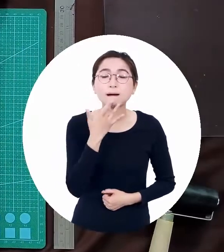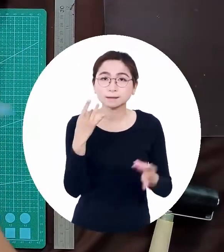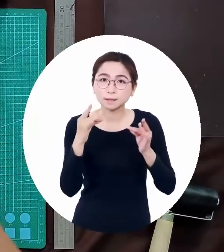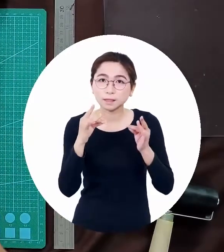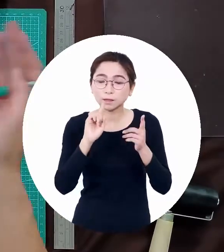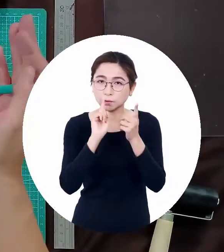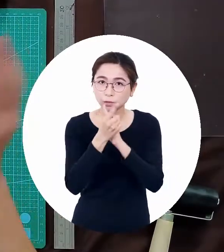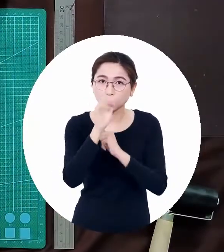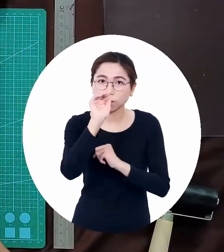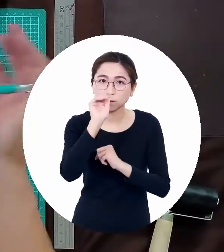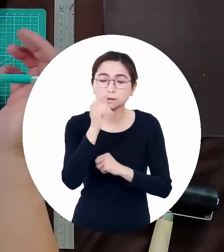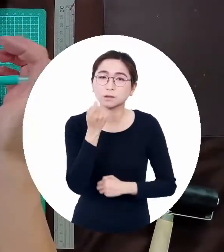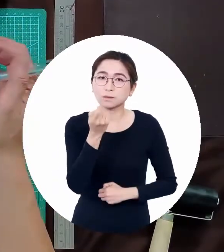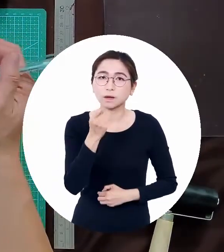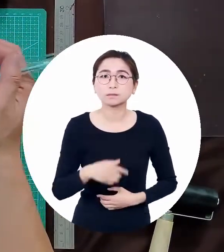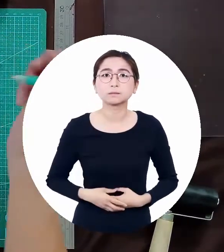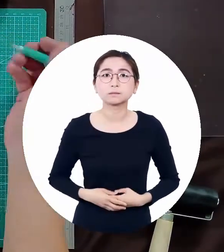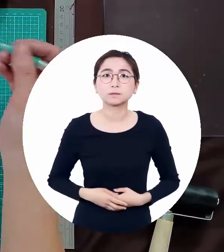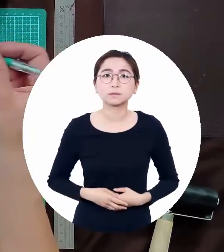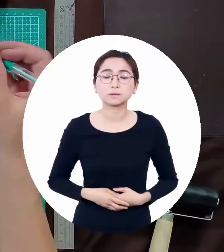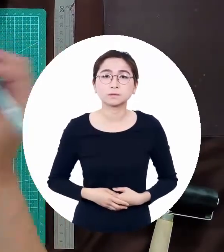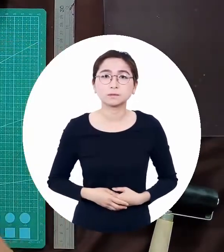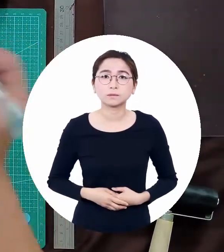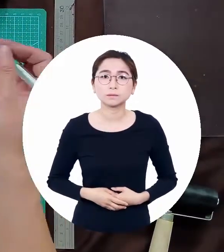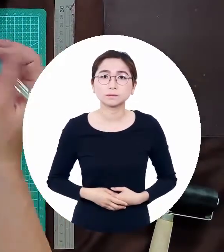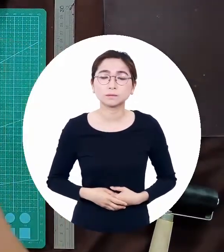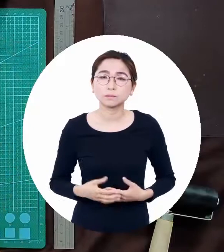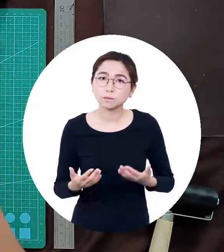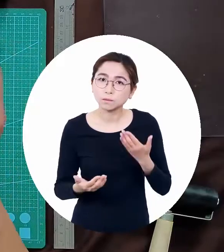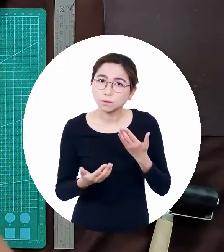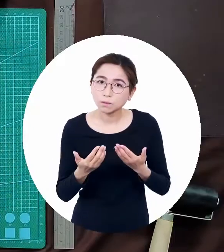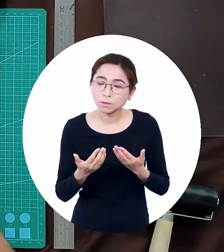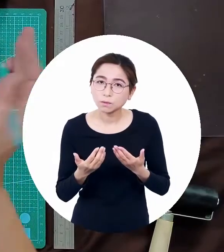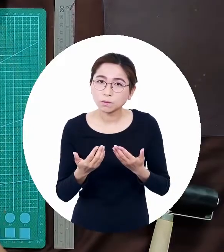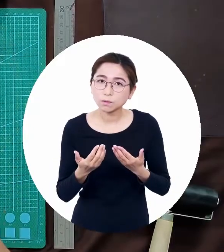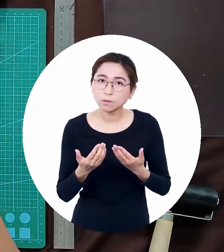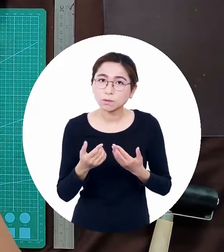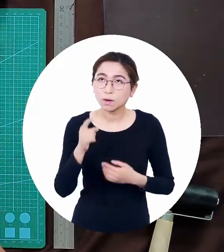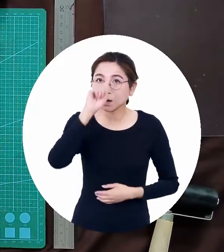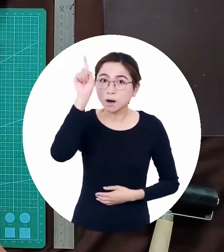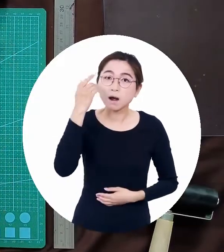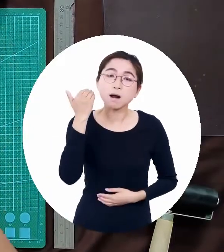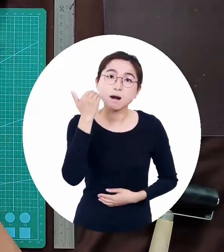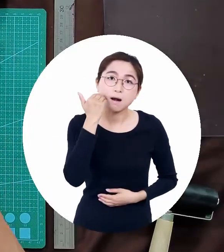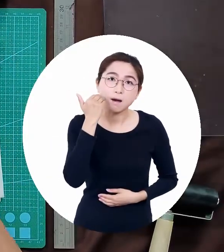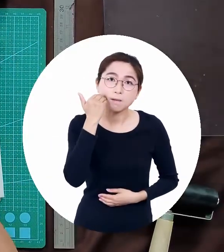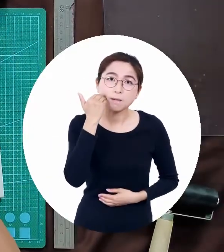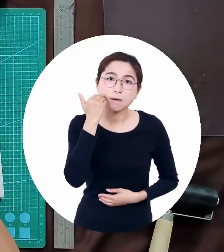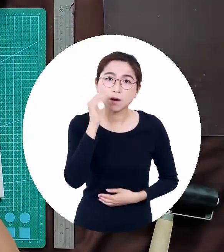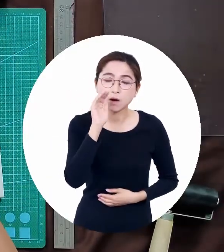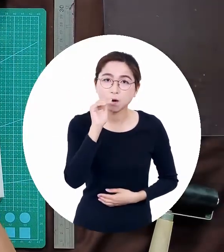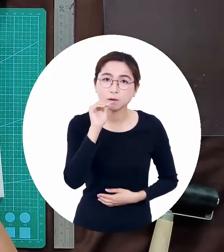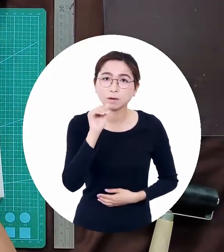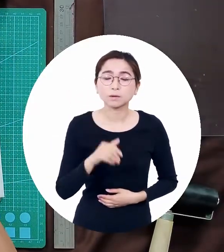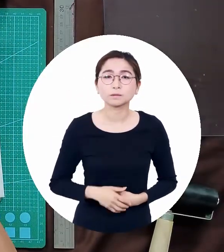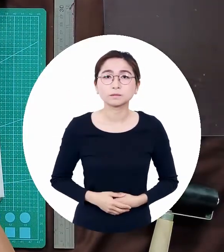用啲顏色紙嚟代替個天都簡單啲又得。可以到嗰時你用整個天嘅藍色